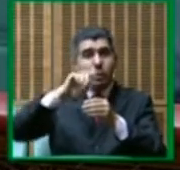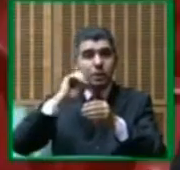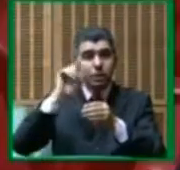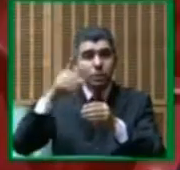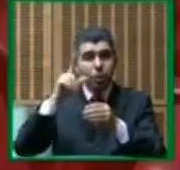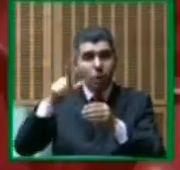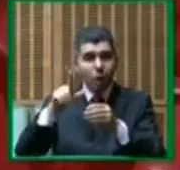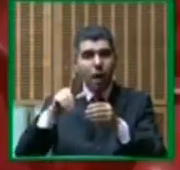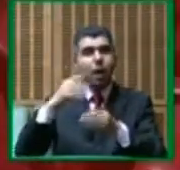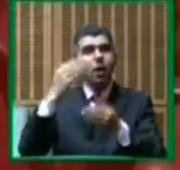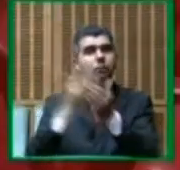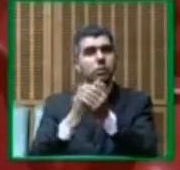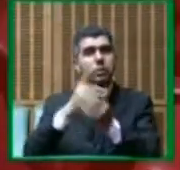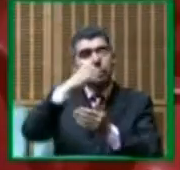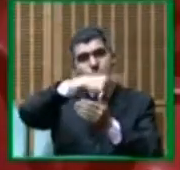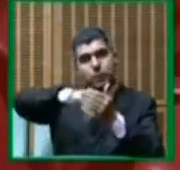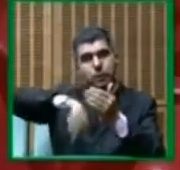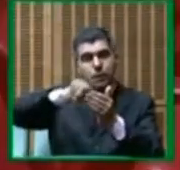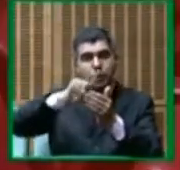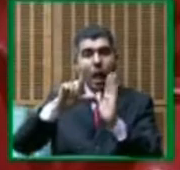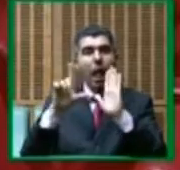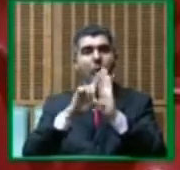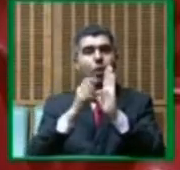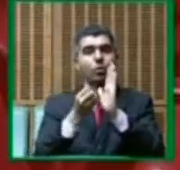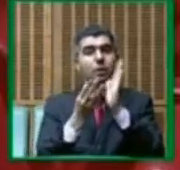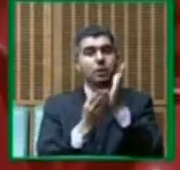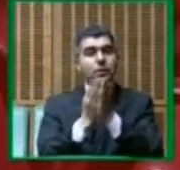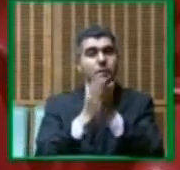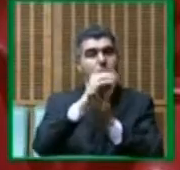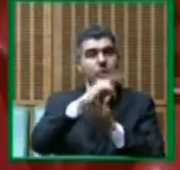ألف من نوع باء إلى آخره، وكذلك التعريفة اللي تنوجدوا فيه إن شاء الله. شكرا سيدي.